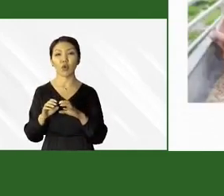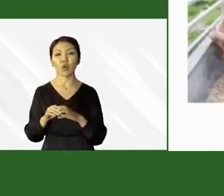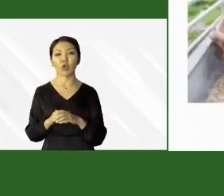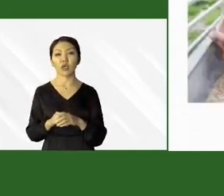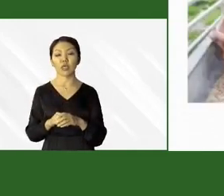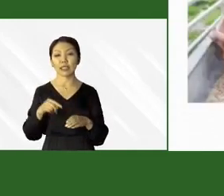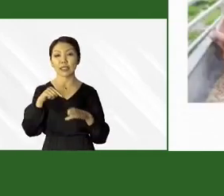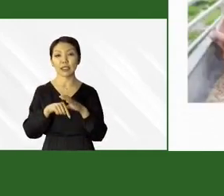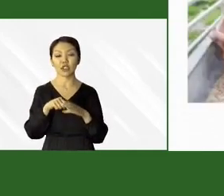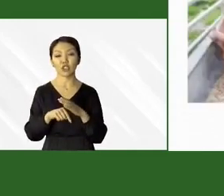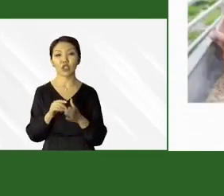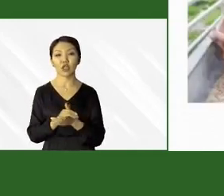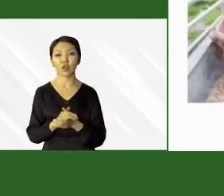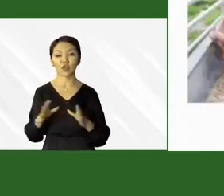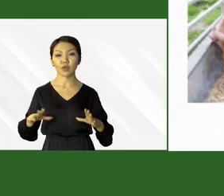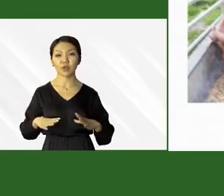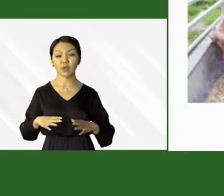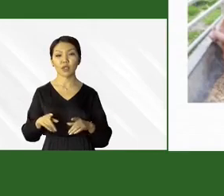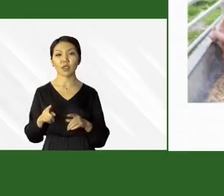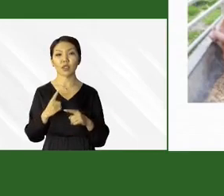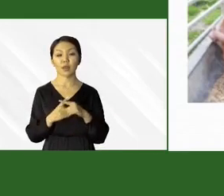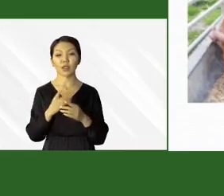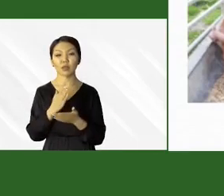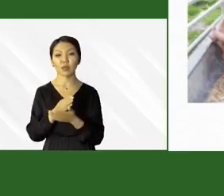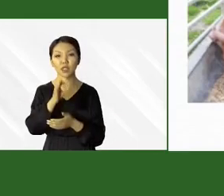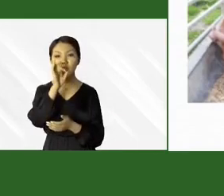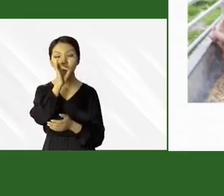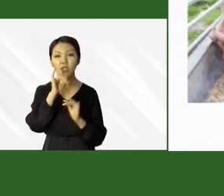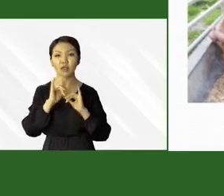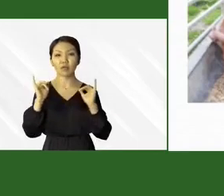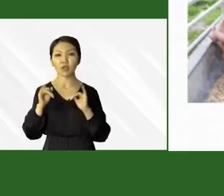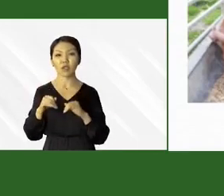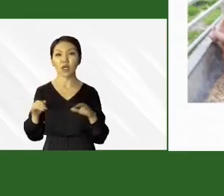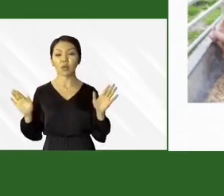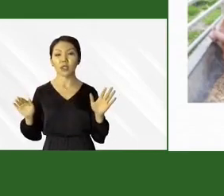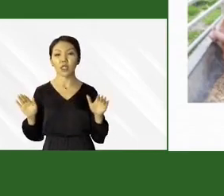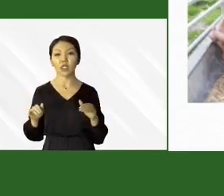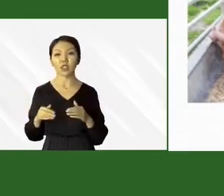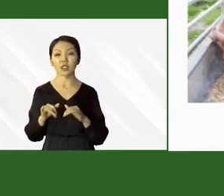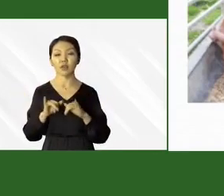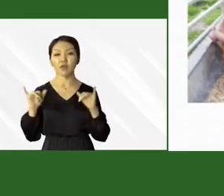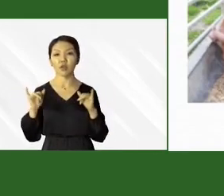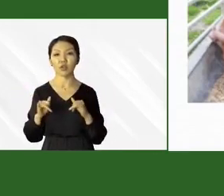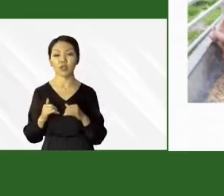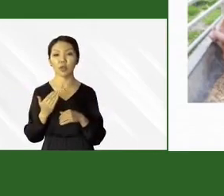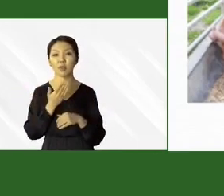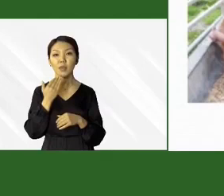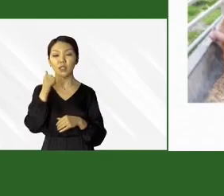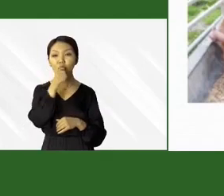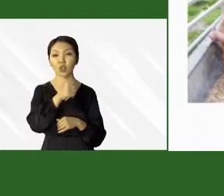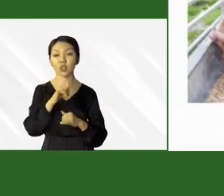Дополнительными отраслями являются свиноводство, птицеводство. Последние годы